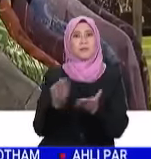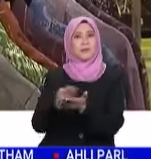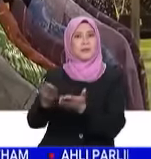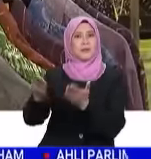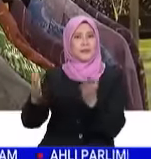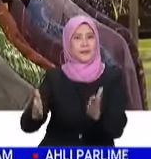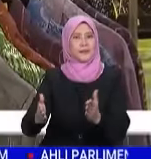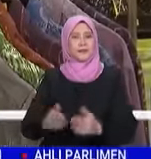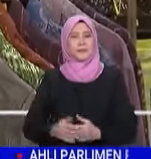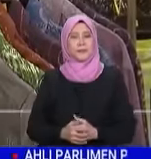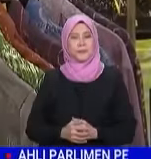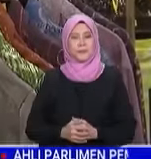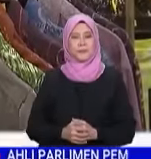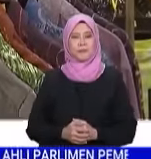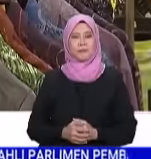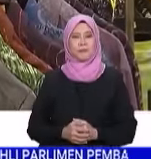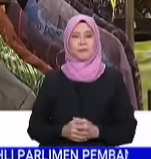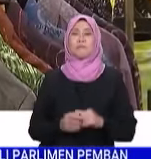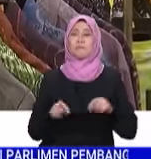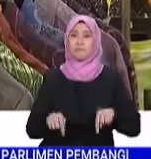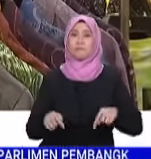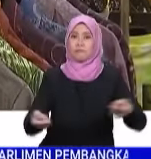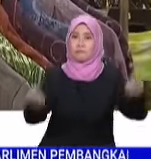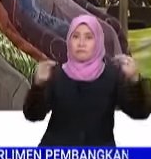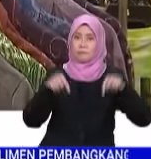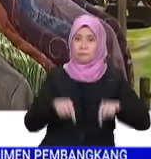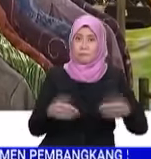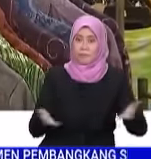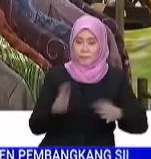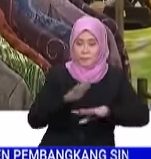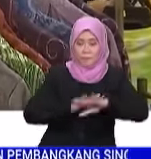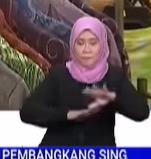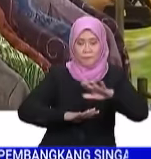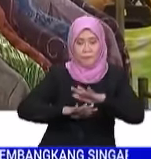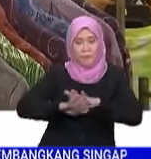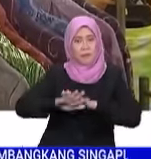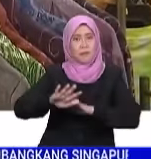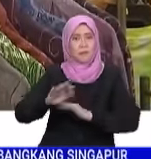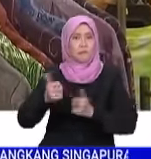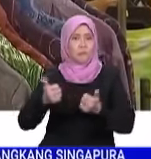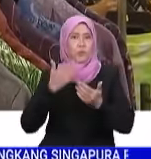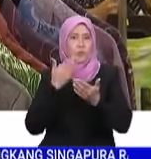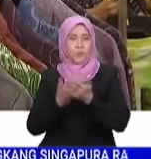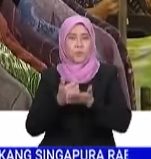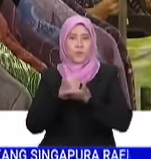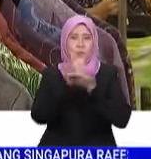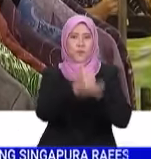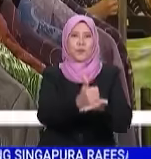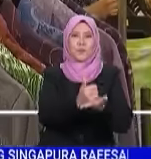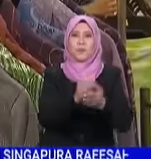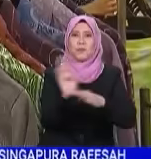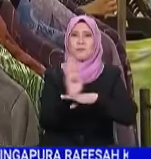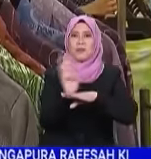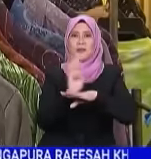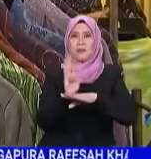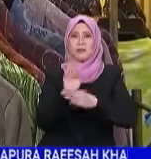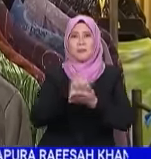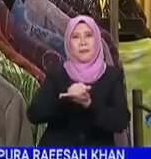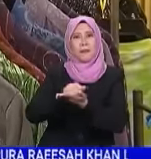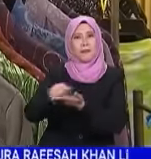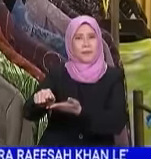memang Baguslah tangan ni memang dia menolong usahawan-usahawan batik dan keras-keras